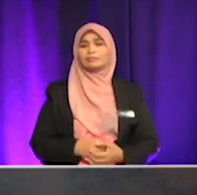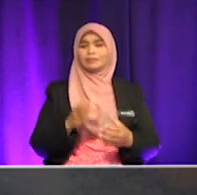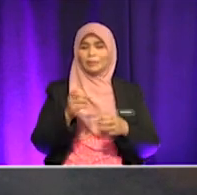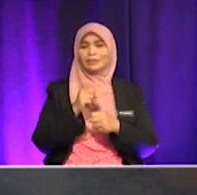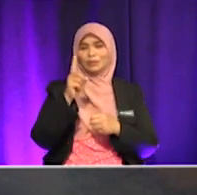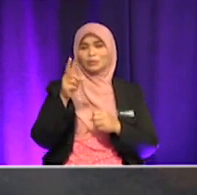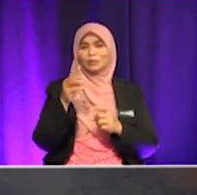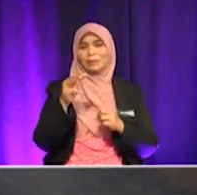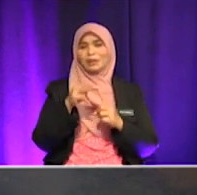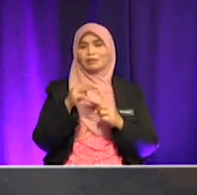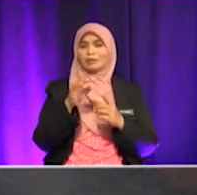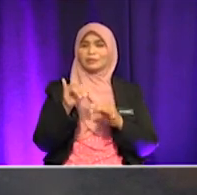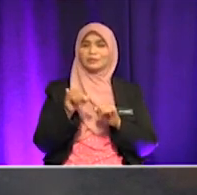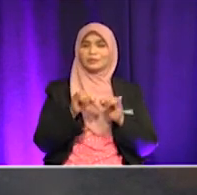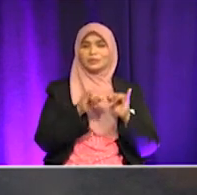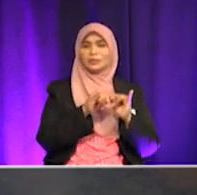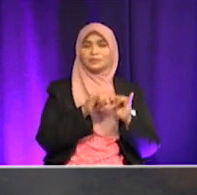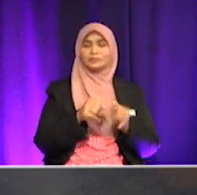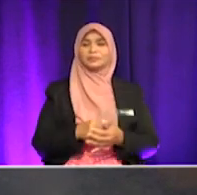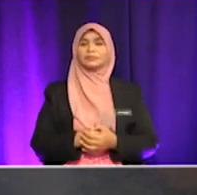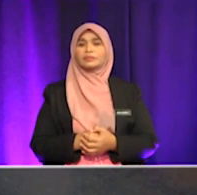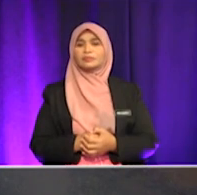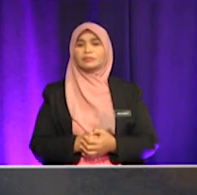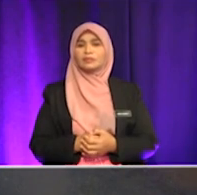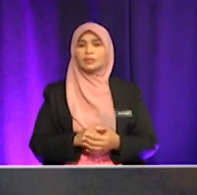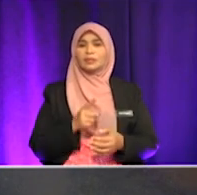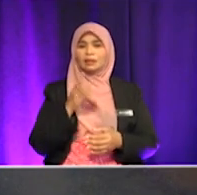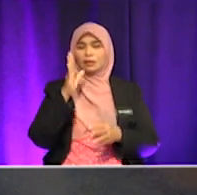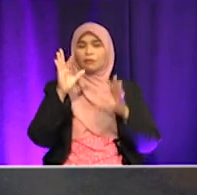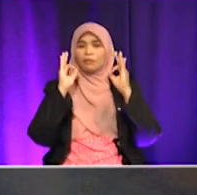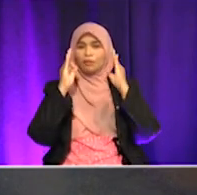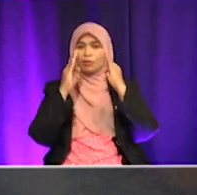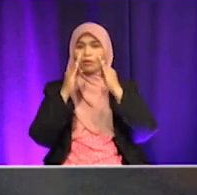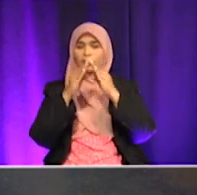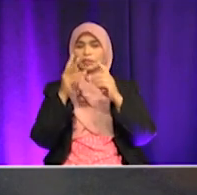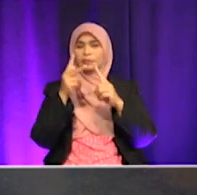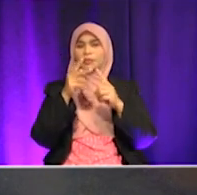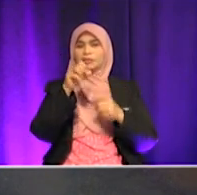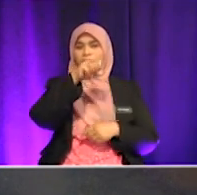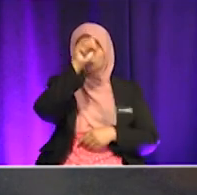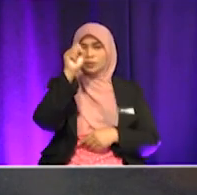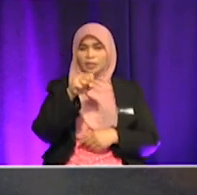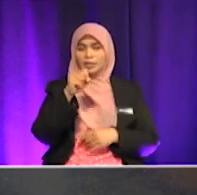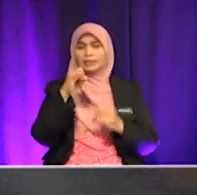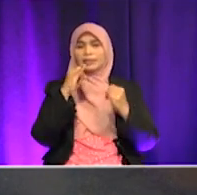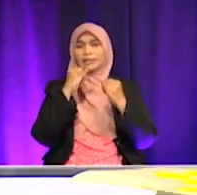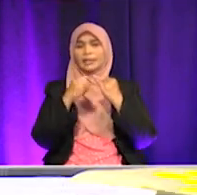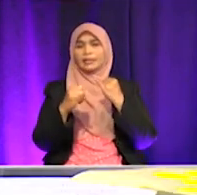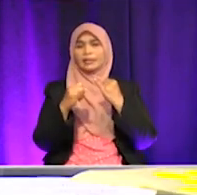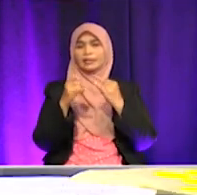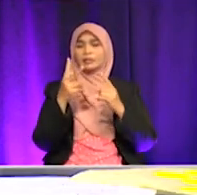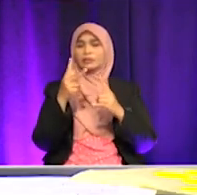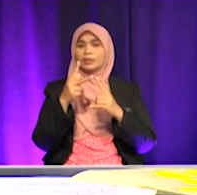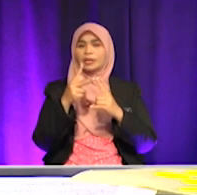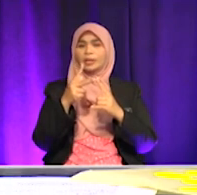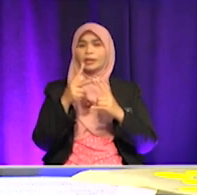satu mata untuk, Nadua. Okey, sekarang ni kita akan fokus kepada soalan yang terakhir, cikgu. Soalan yang soalan keempat. Terakhir. Okay, sekarang